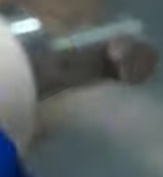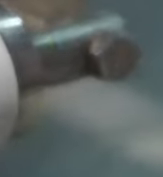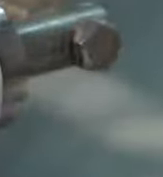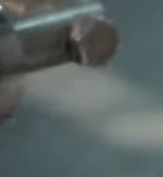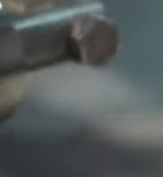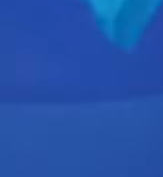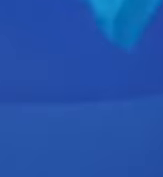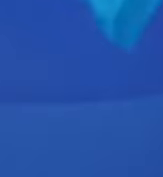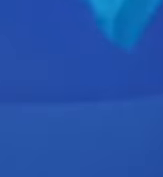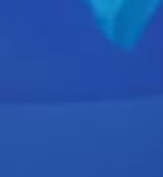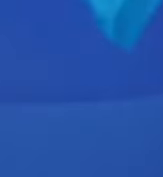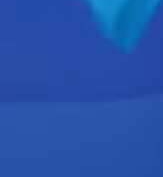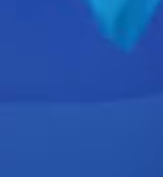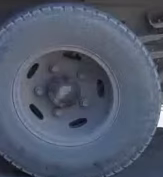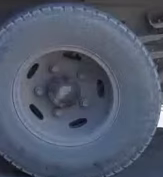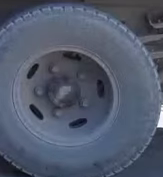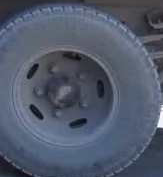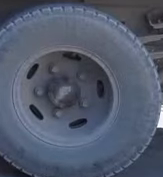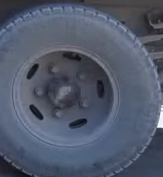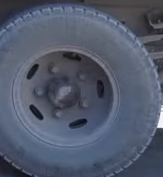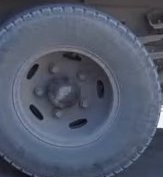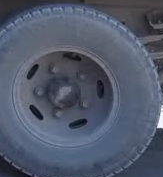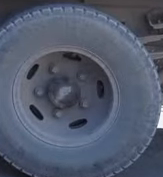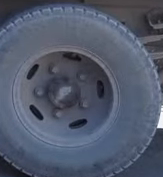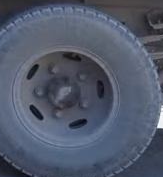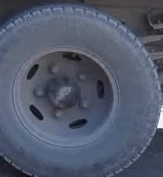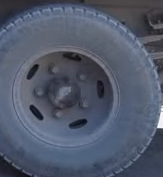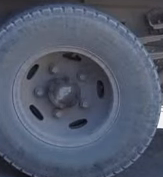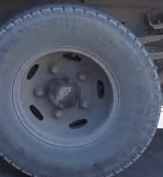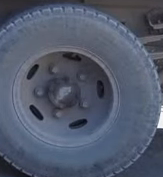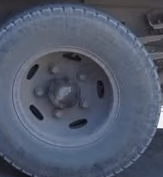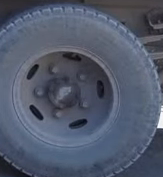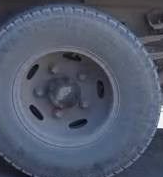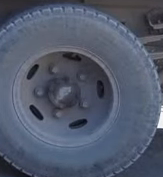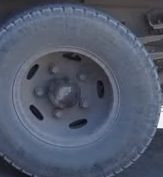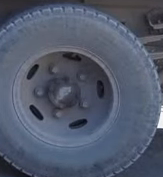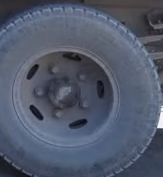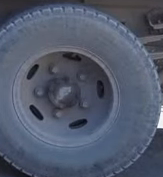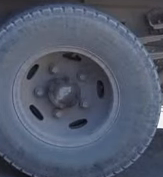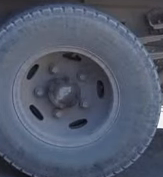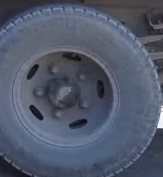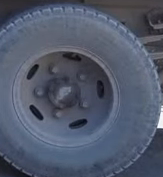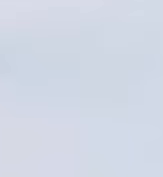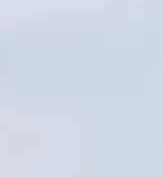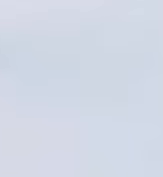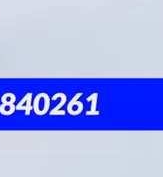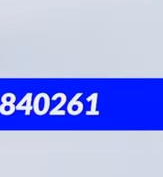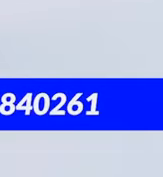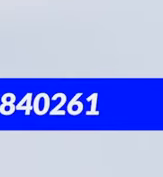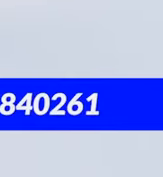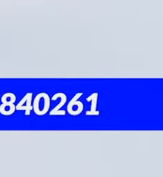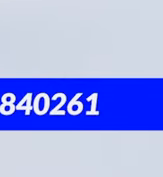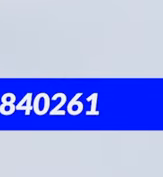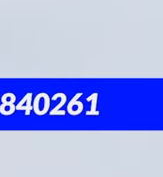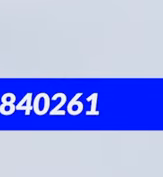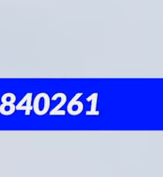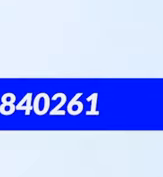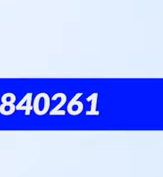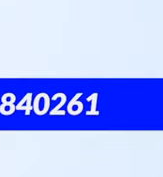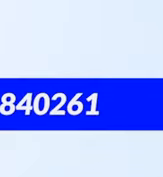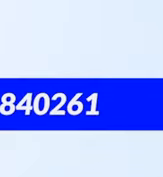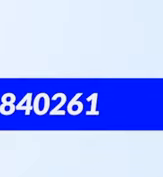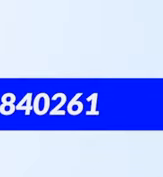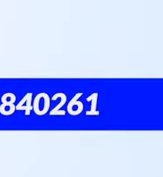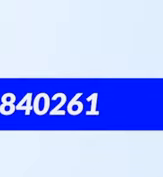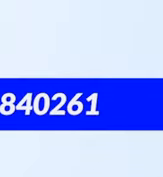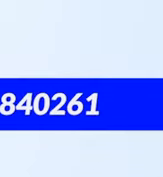Kenya, Uganda, Burundi, Congo, Rwanda na Malawi. Muendelee kutumia bidhaa za